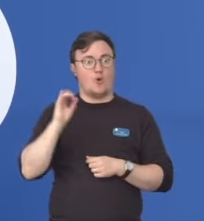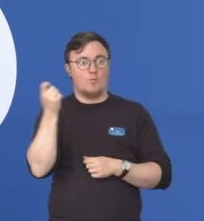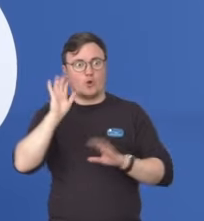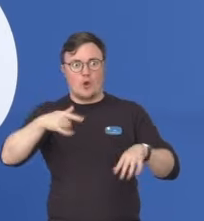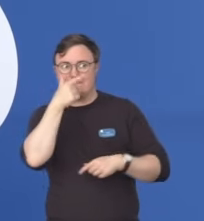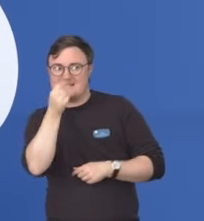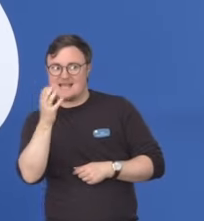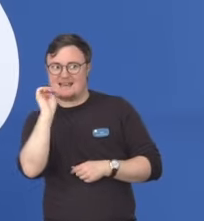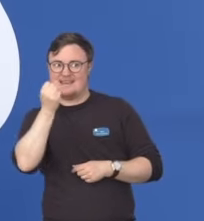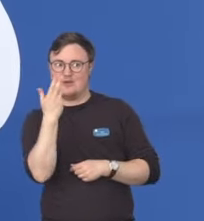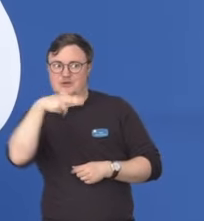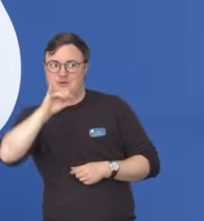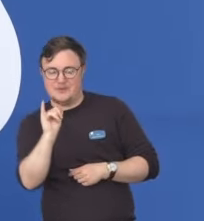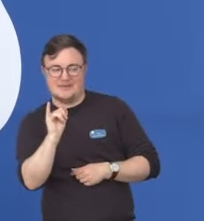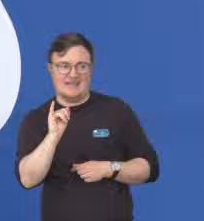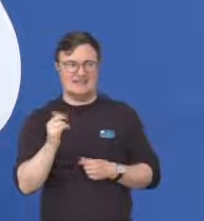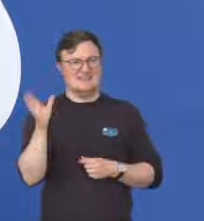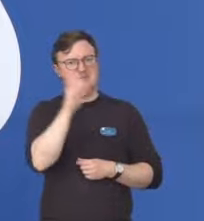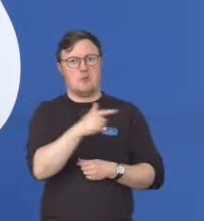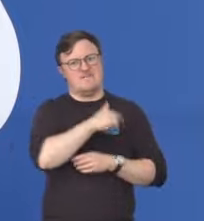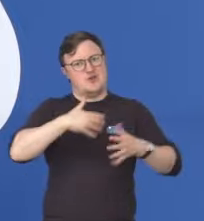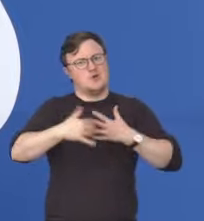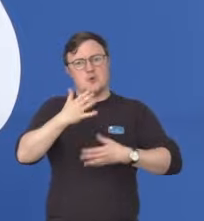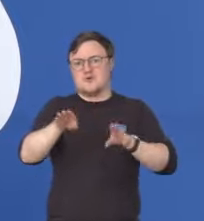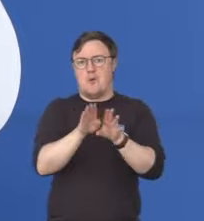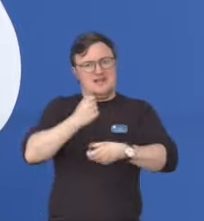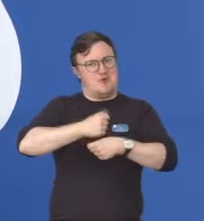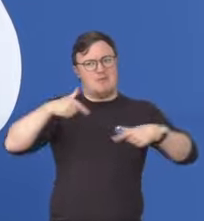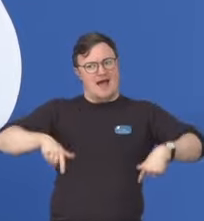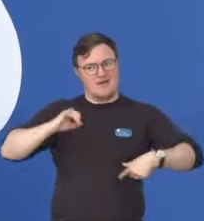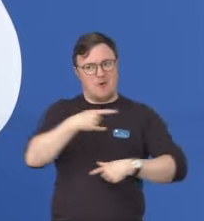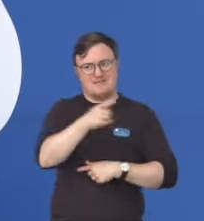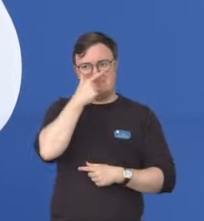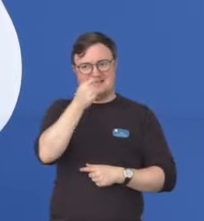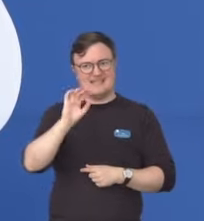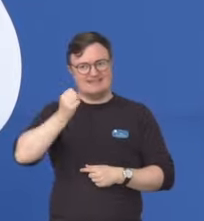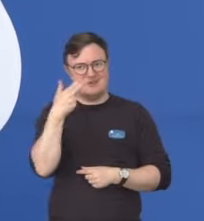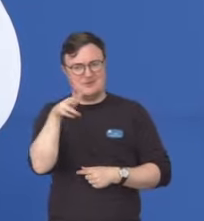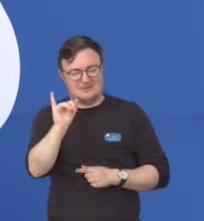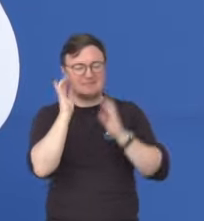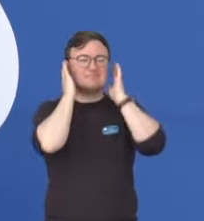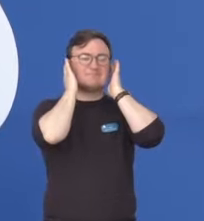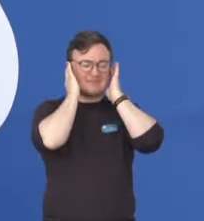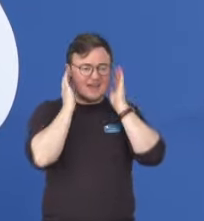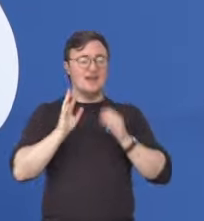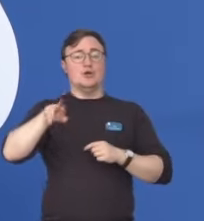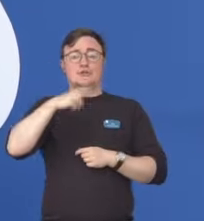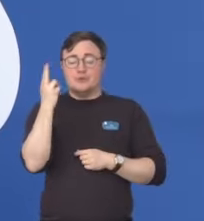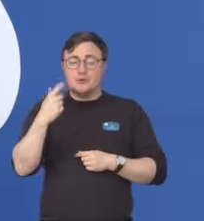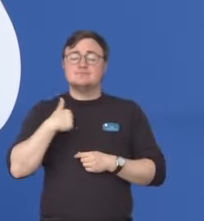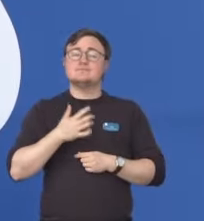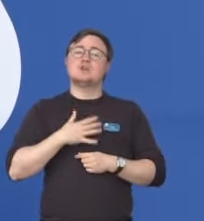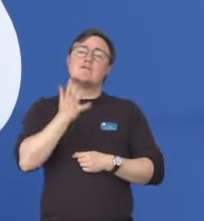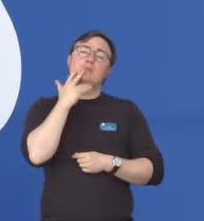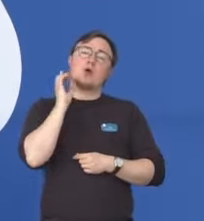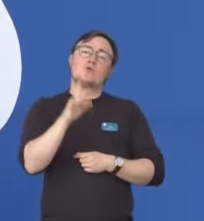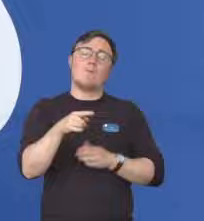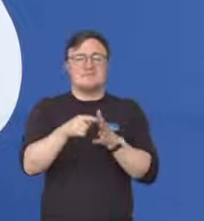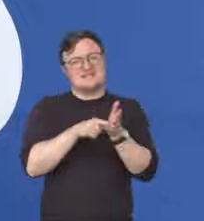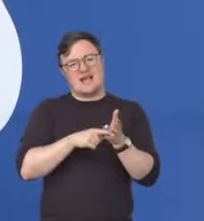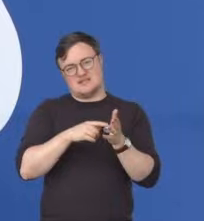det. För då har vi alla misslyckats på den här scenen, kan jag säga. Vidare så ska jag vilja prata med er om vissa